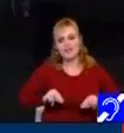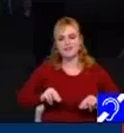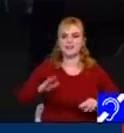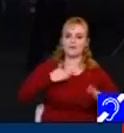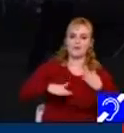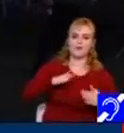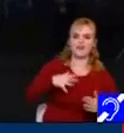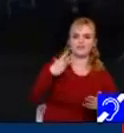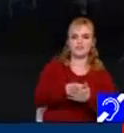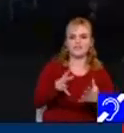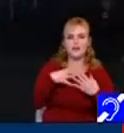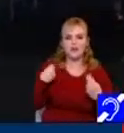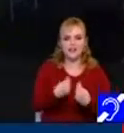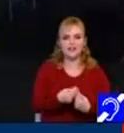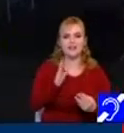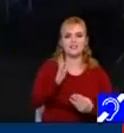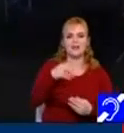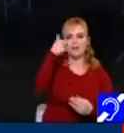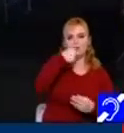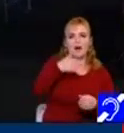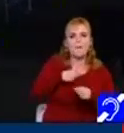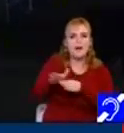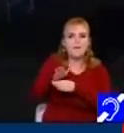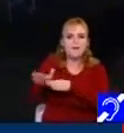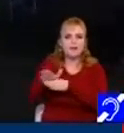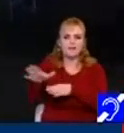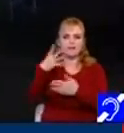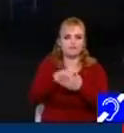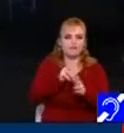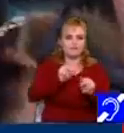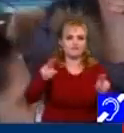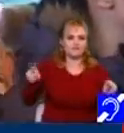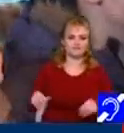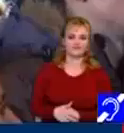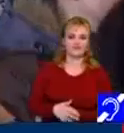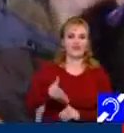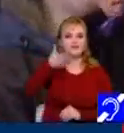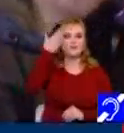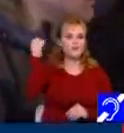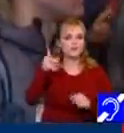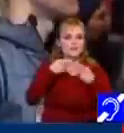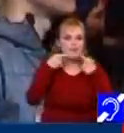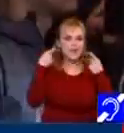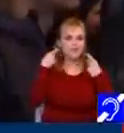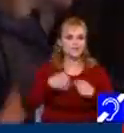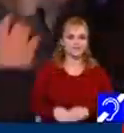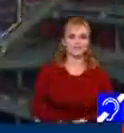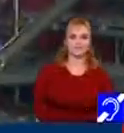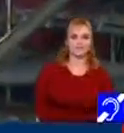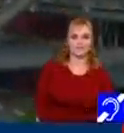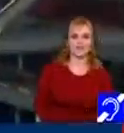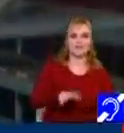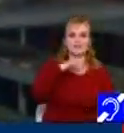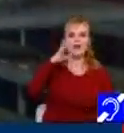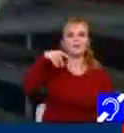în fiecare clipă, să aibă un an plin de reușite și să nu uite să zâmbească. La mulți ani, Doamne ajută! La